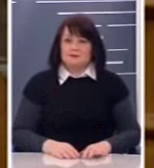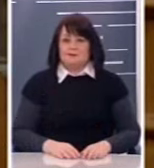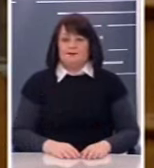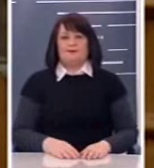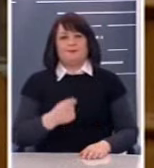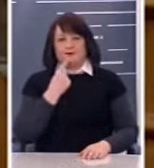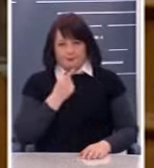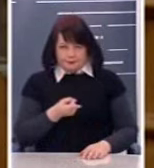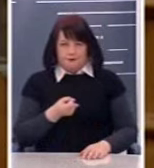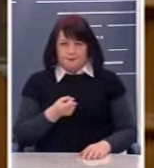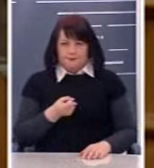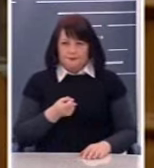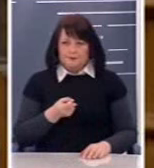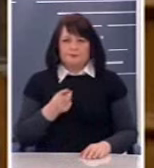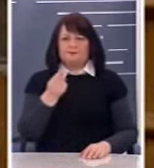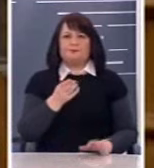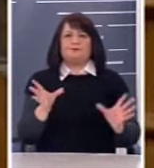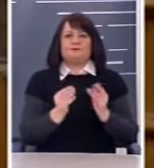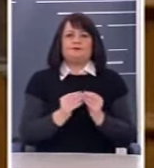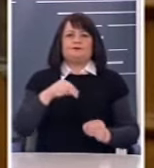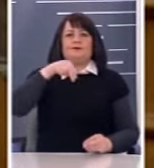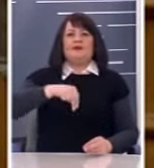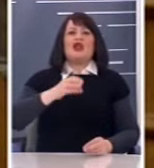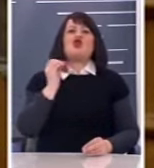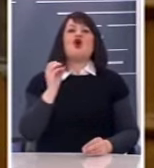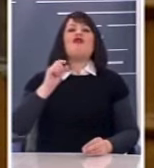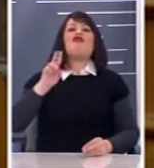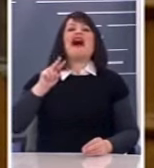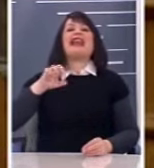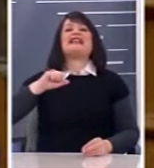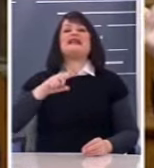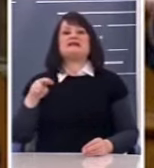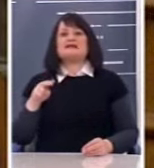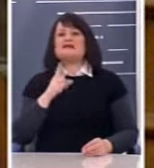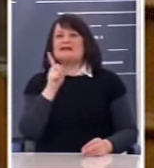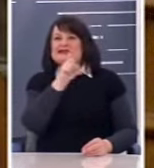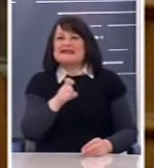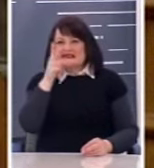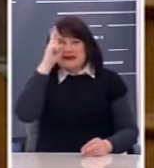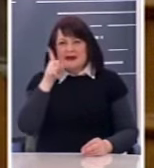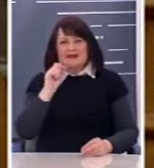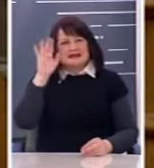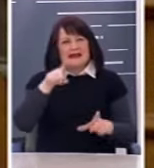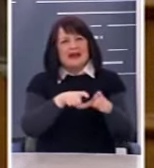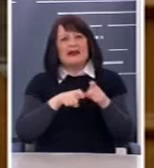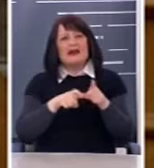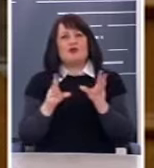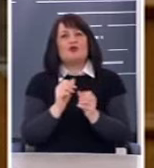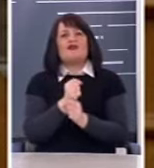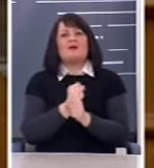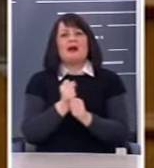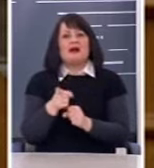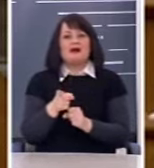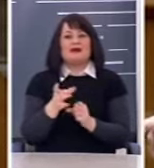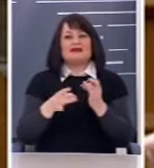Αναφέρομαι στην υπόθεση Νοβάρτης, η οποία όπως και οι ζήμες από το εξωτερικό μας ήρθε.